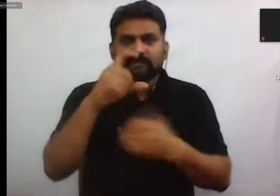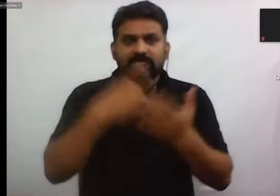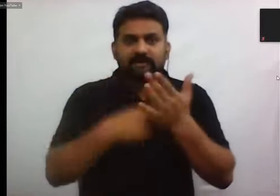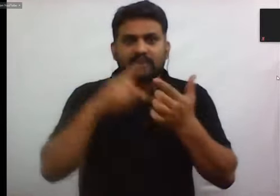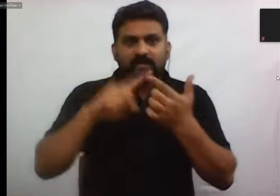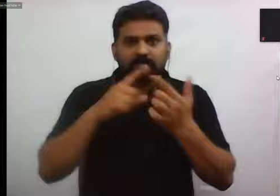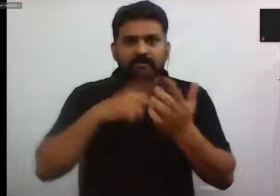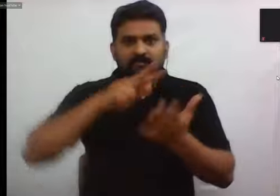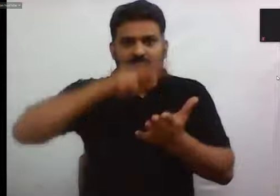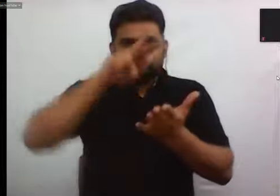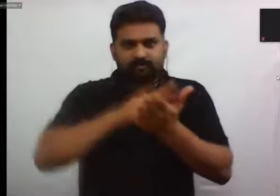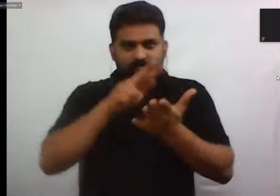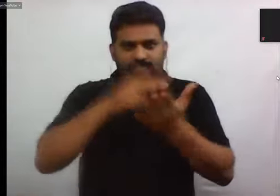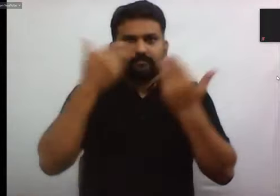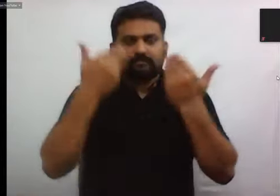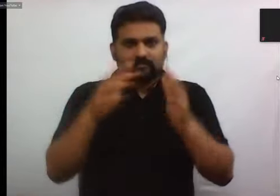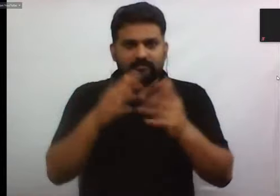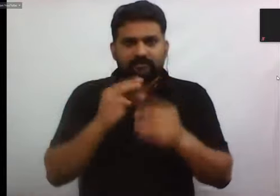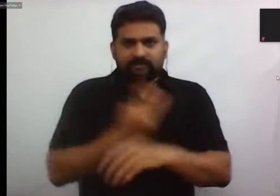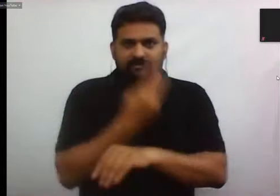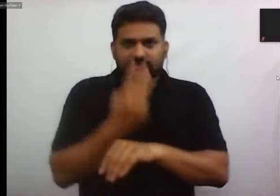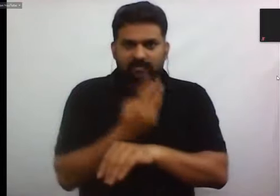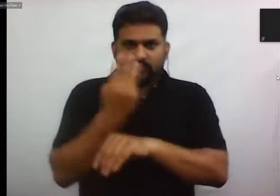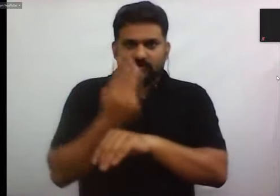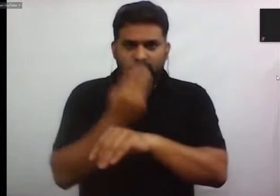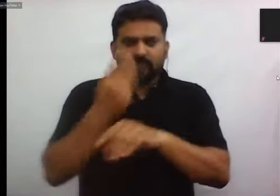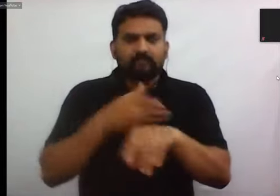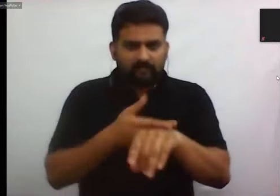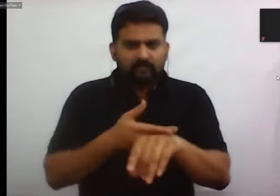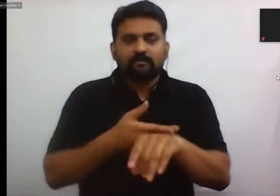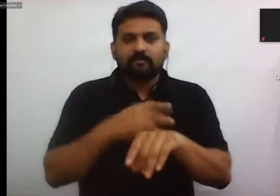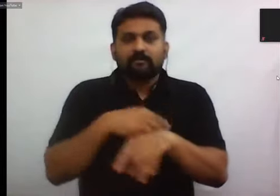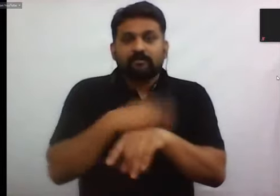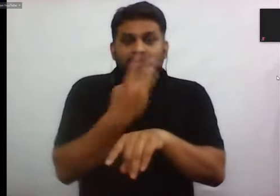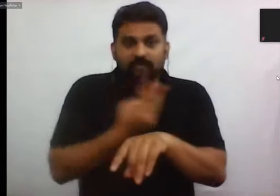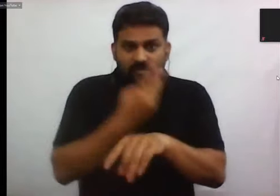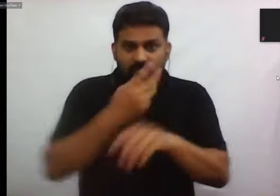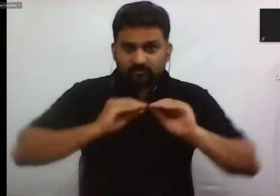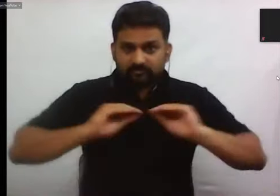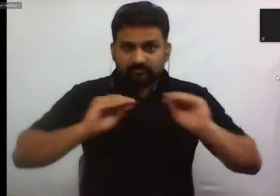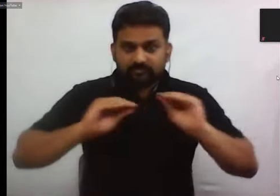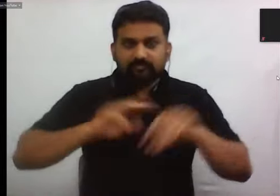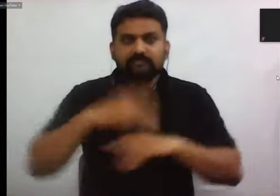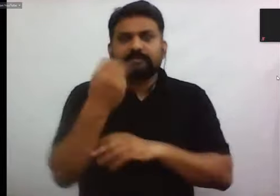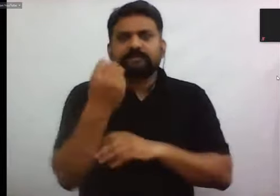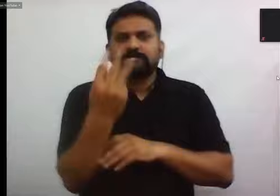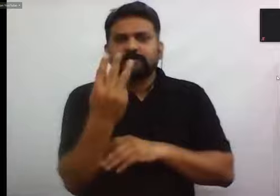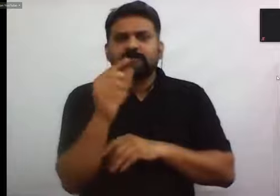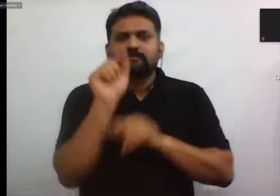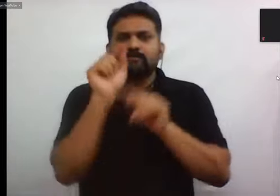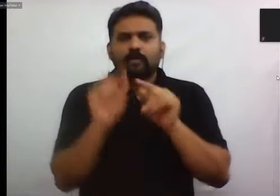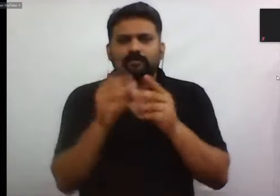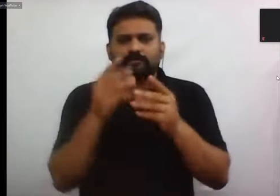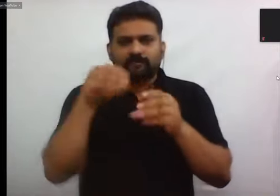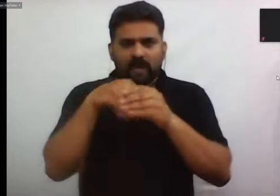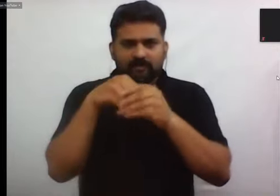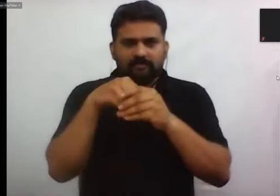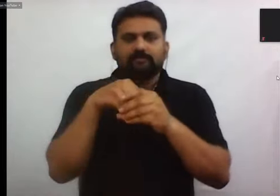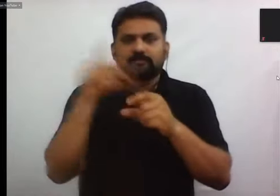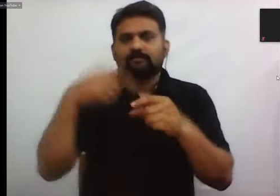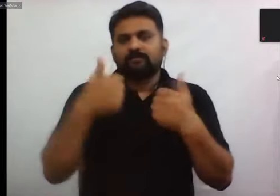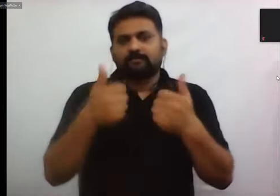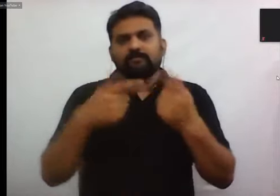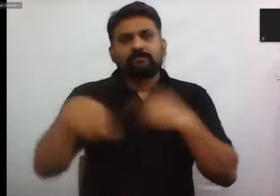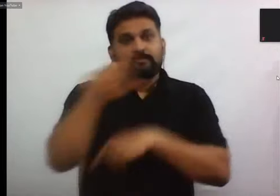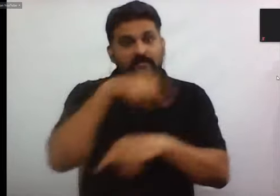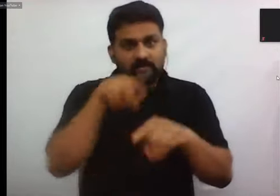है। जो ये 3 घंटे का सेशन है, उस 3 घंटे का हमें 3 पॉइंट मिले हैं। तो आप सबको